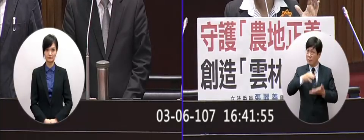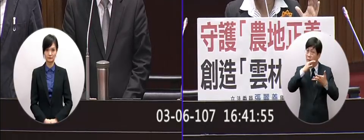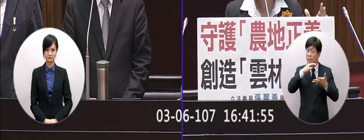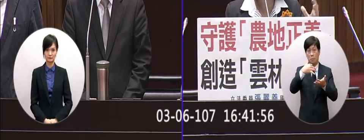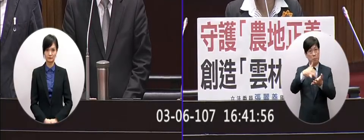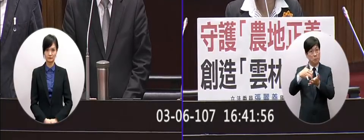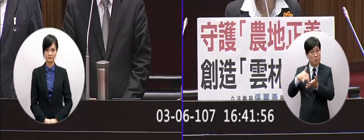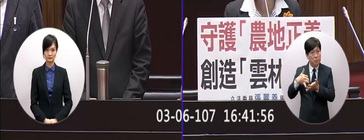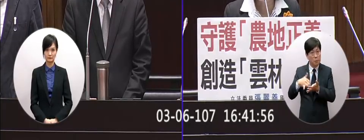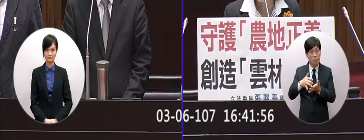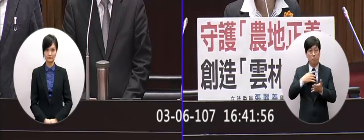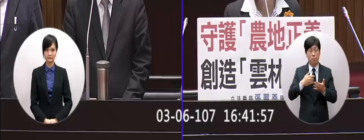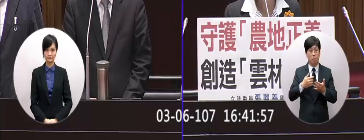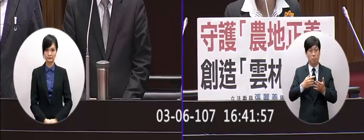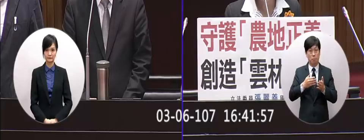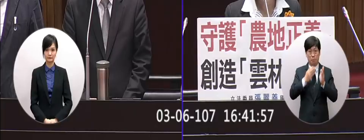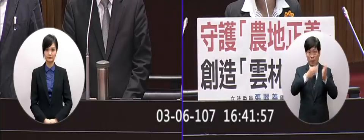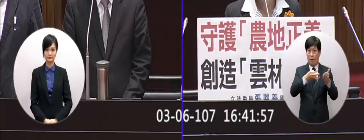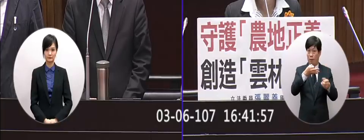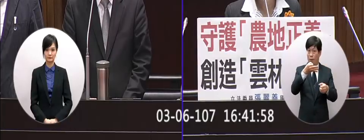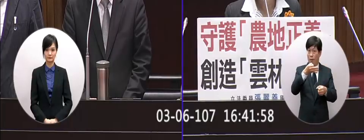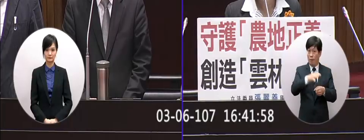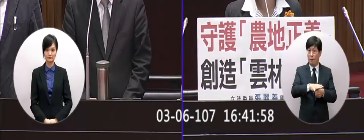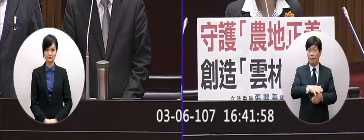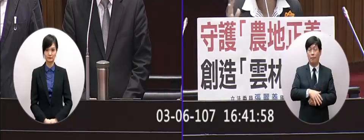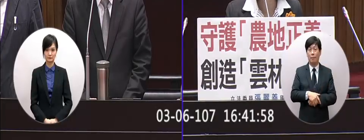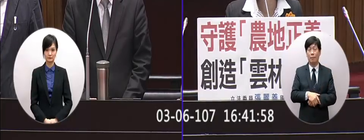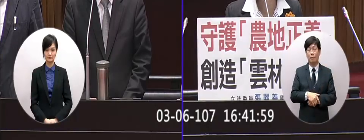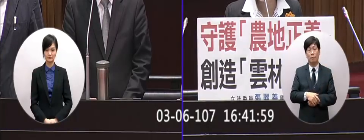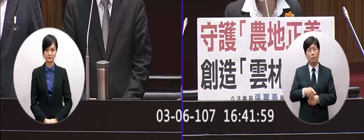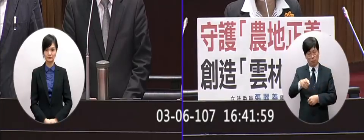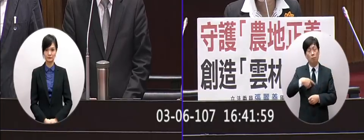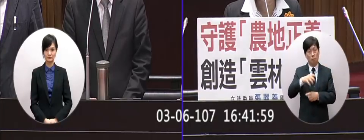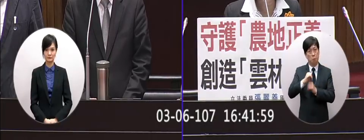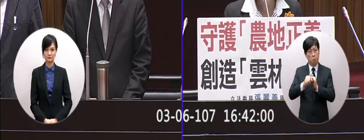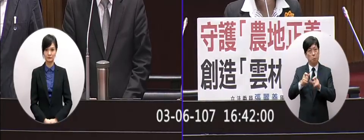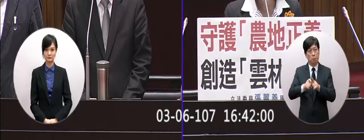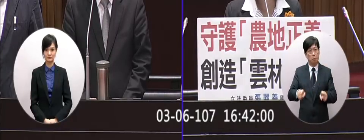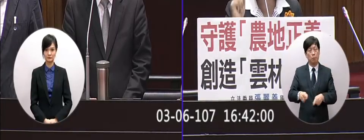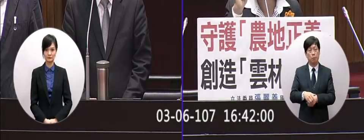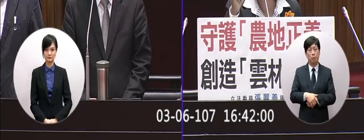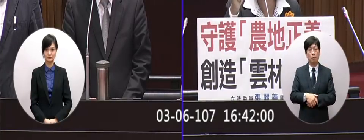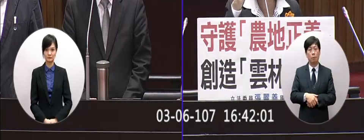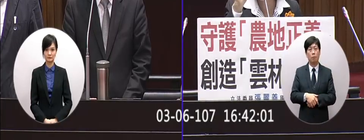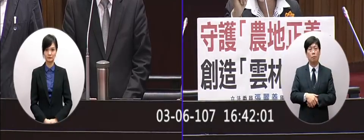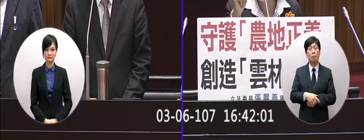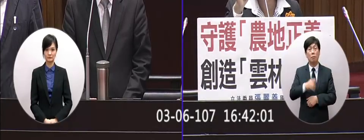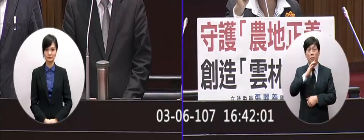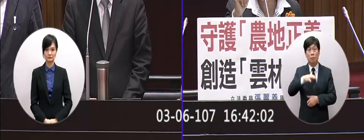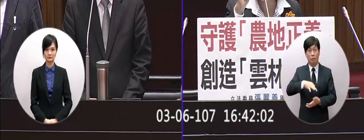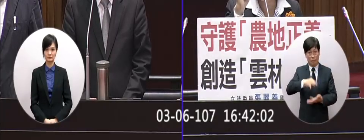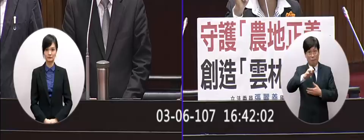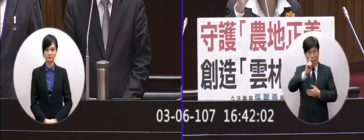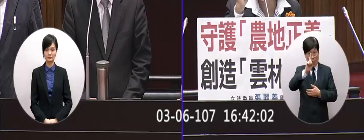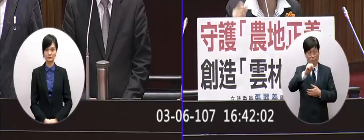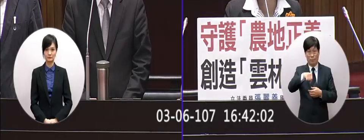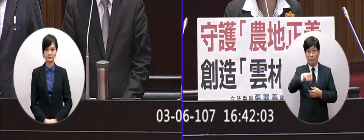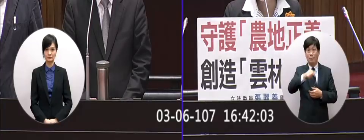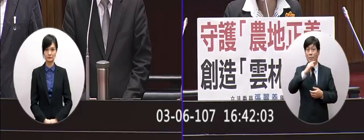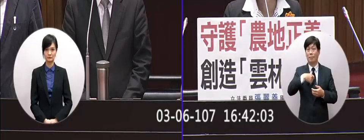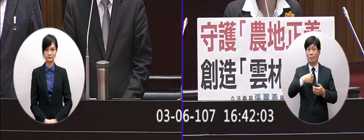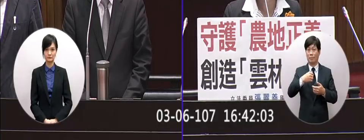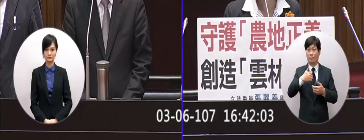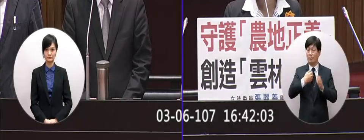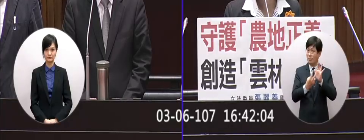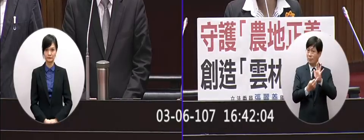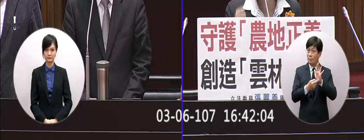个合理的对地补助，对农民比较公平。 我先提出一个这样的一个